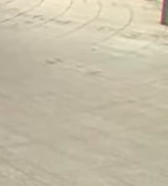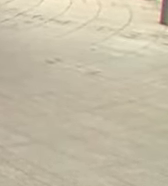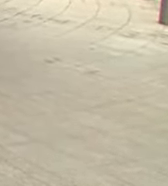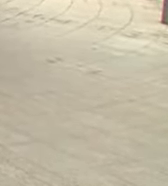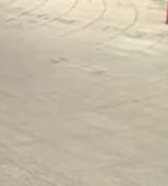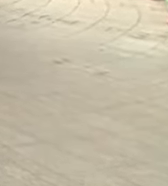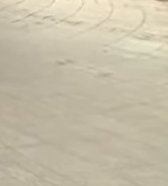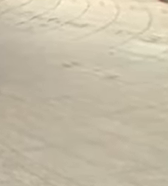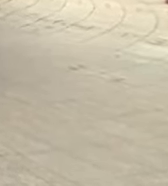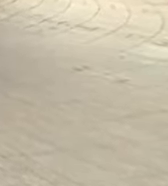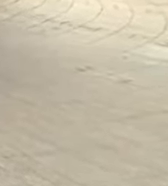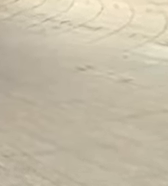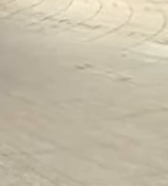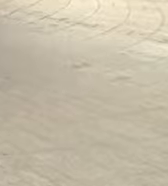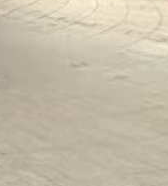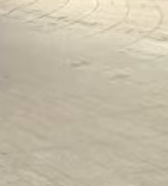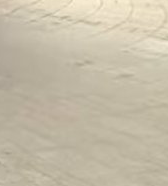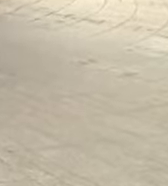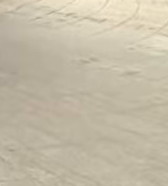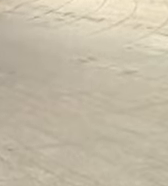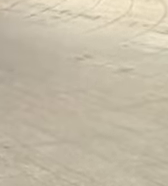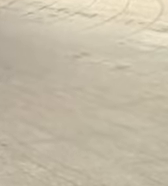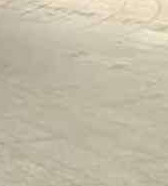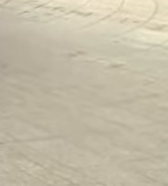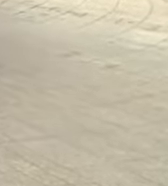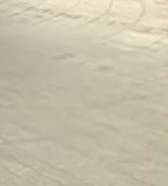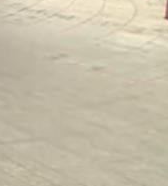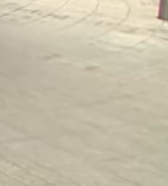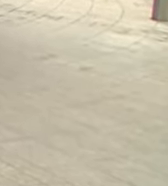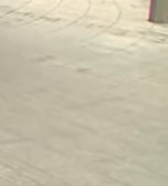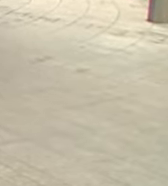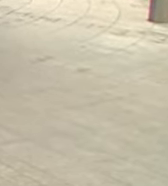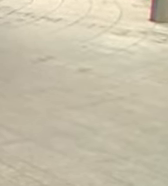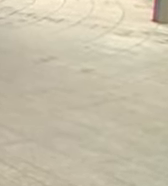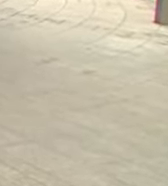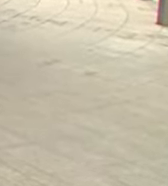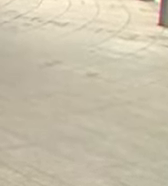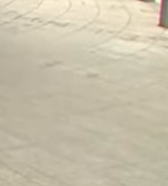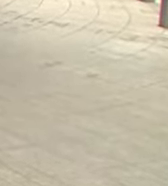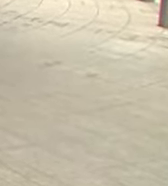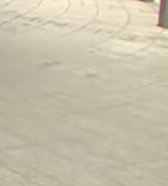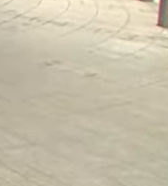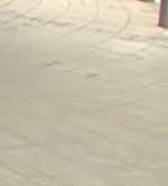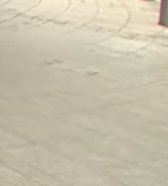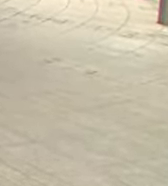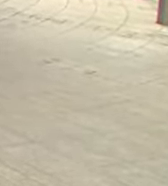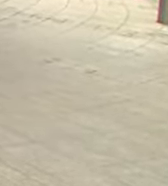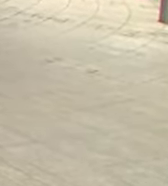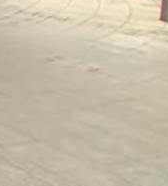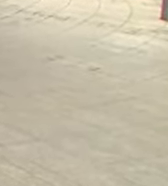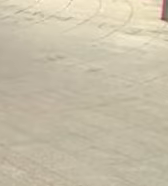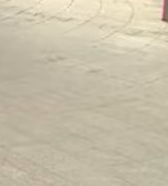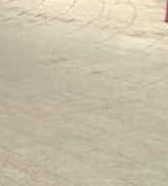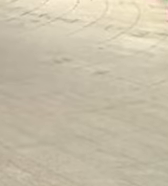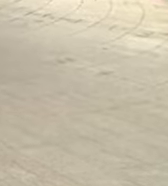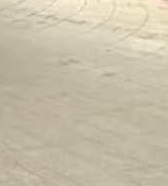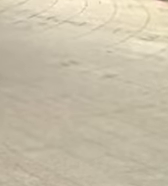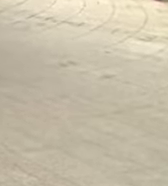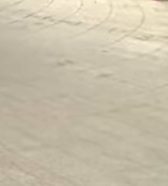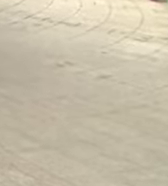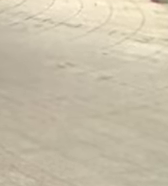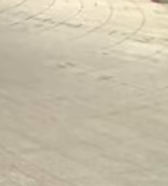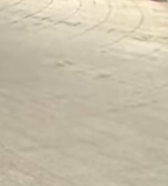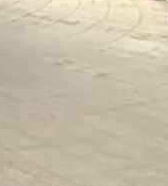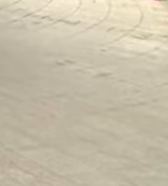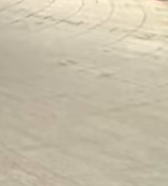많은 시청 부탁드리겠습니다. 여러분의 한 표로 대한민국의 내일이 결정됩니다. 특집 김진의 돌직구쇼